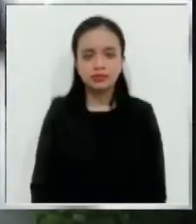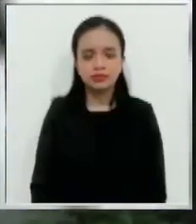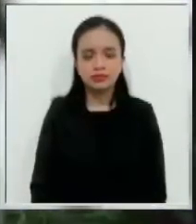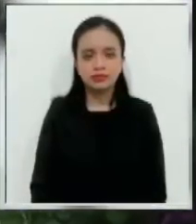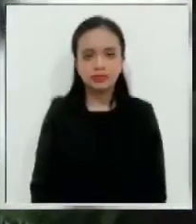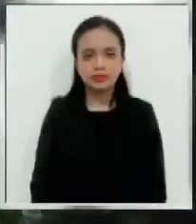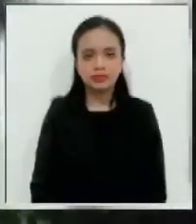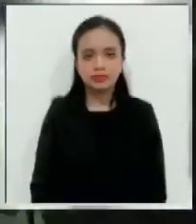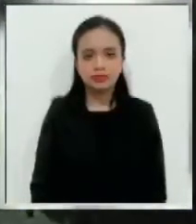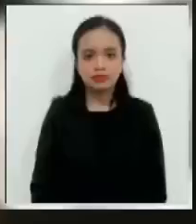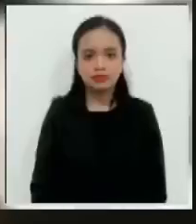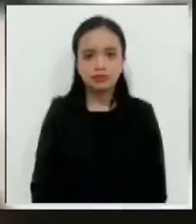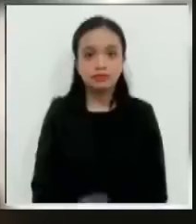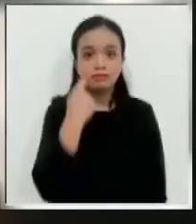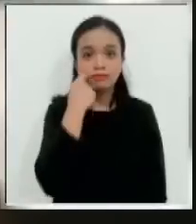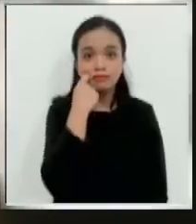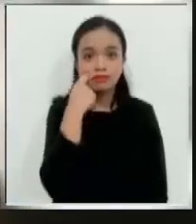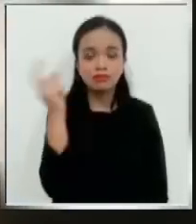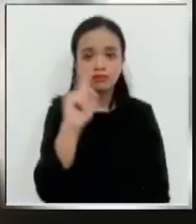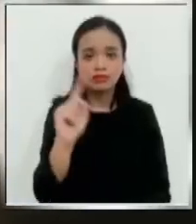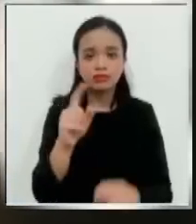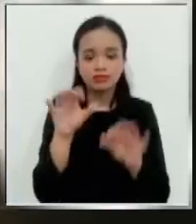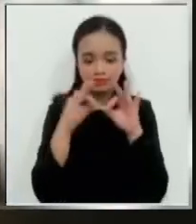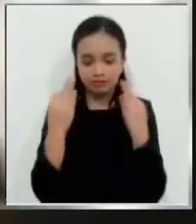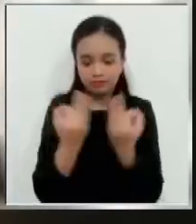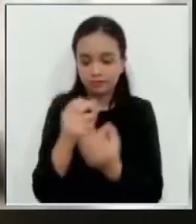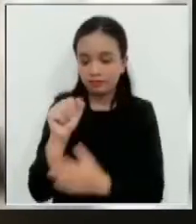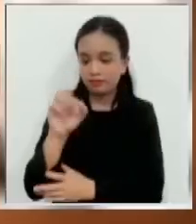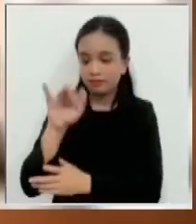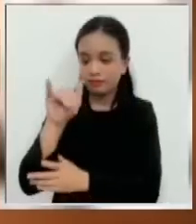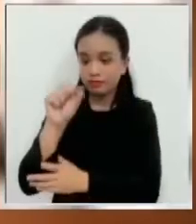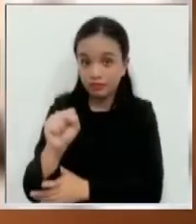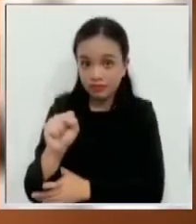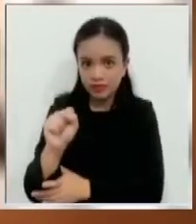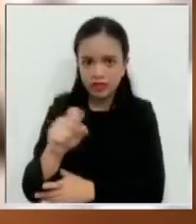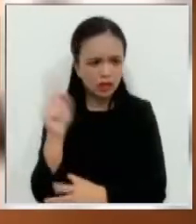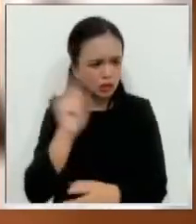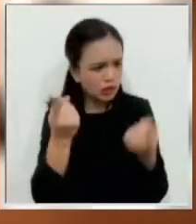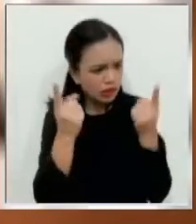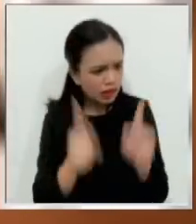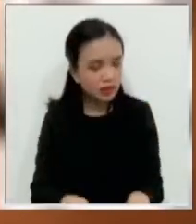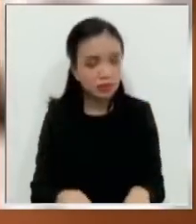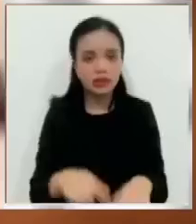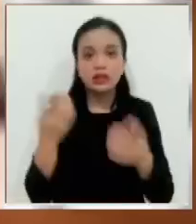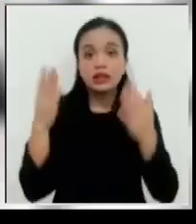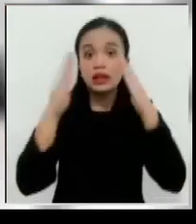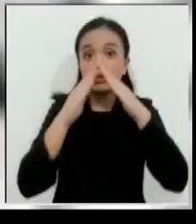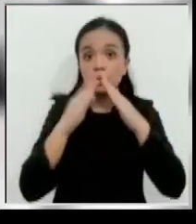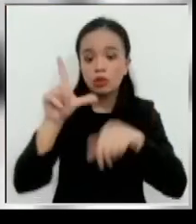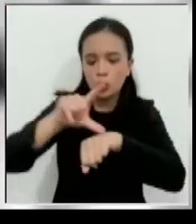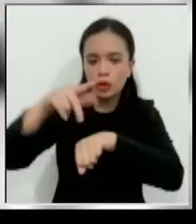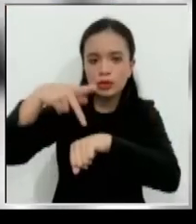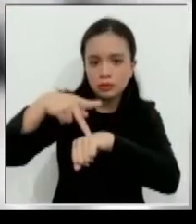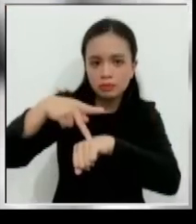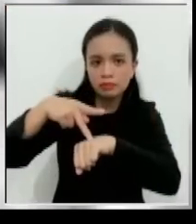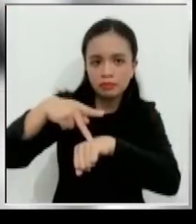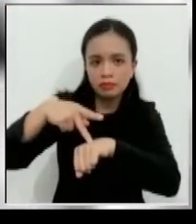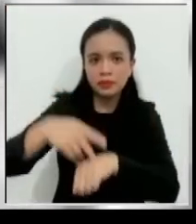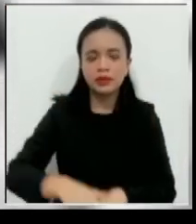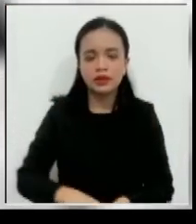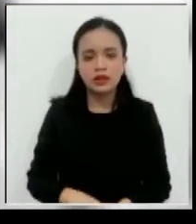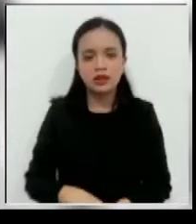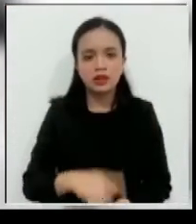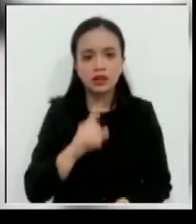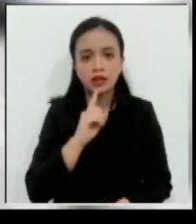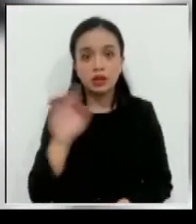Nabulabog kamakailan ng mahimbing natulog ng pamilya ni Aris. Nangyari sa'yo, Chi? Sa kanilang tahanan sa Las Piñas City. Ang kanya